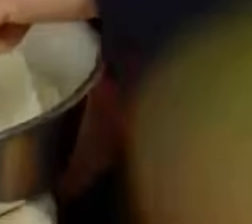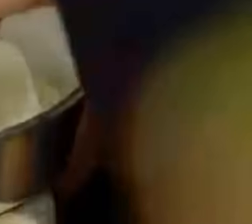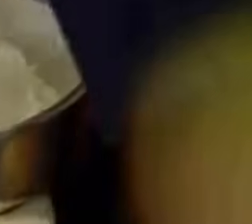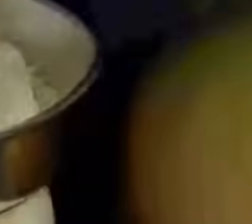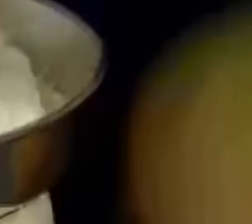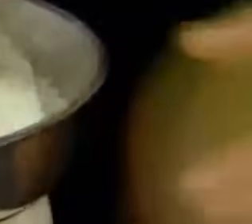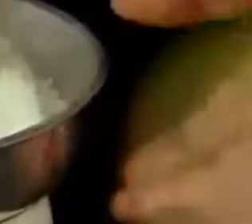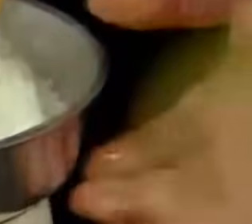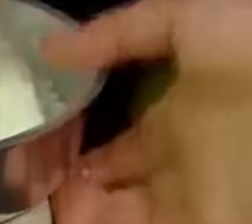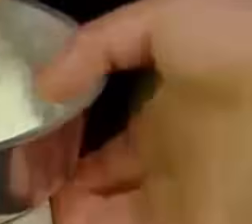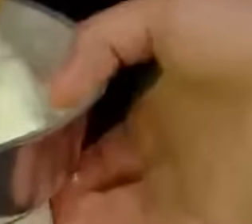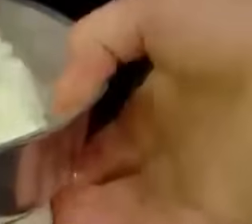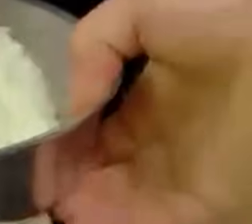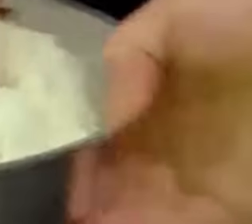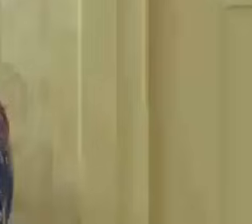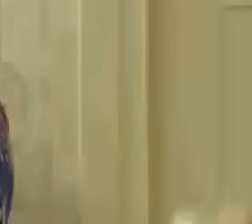Alten'den.